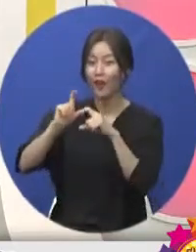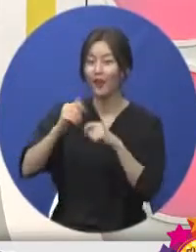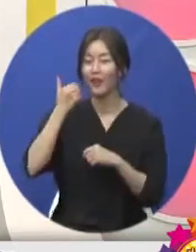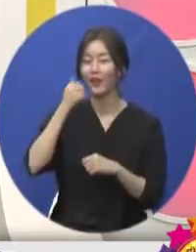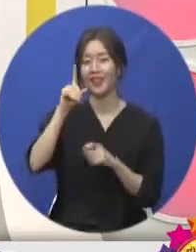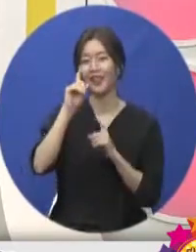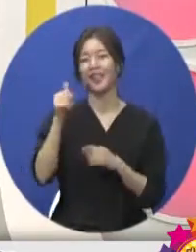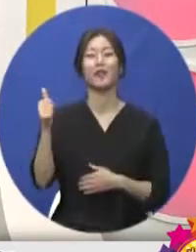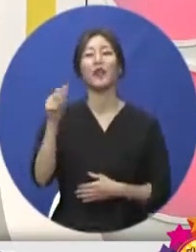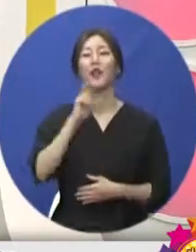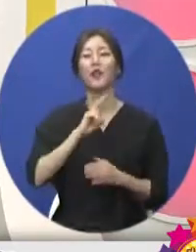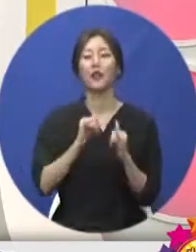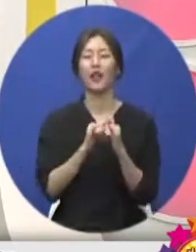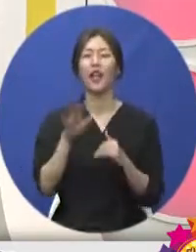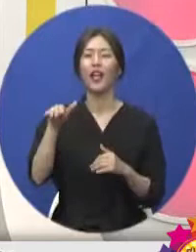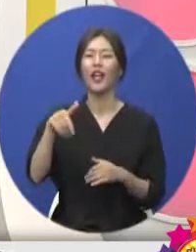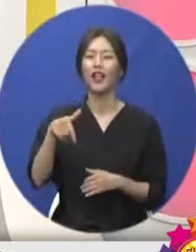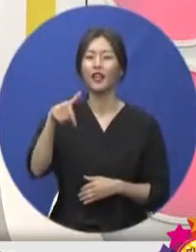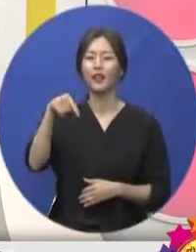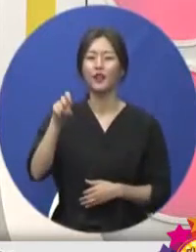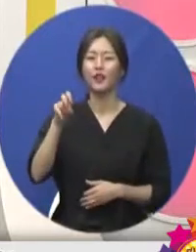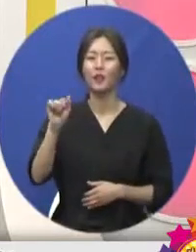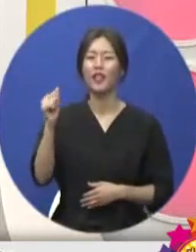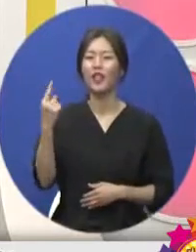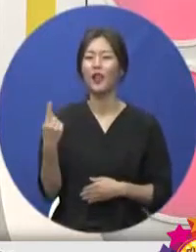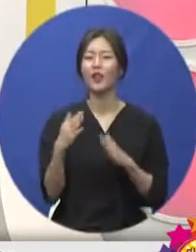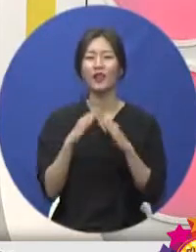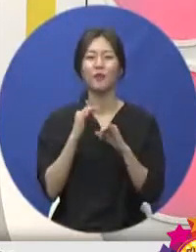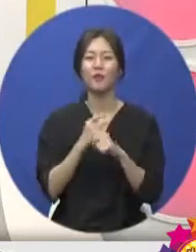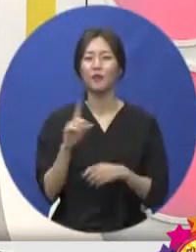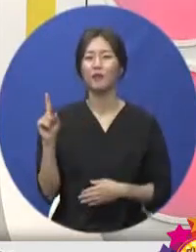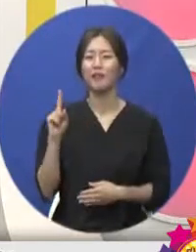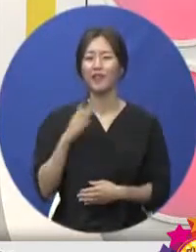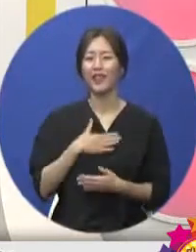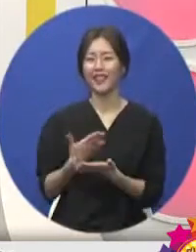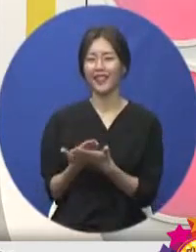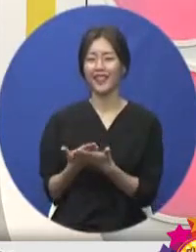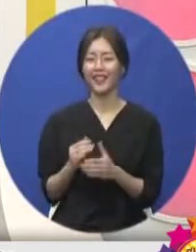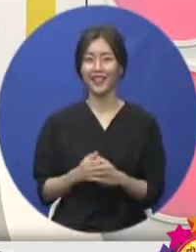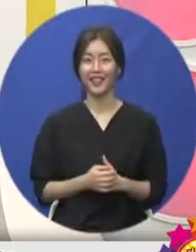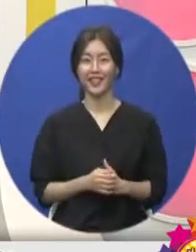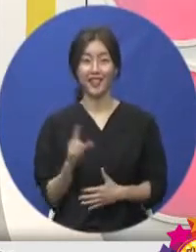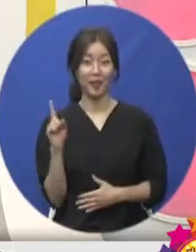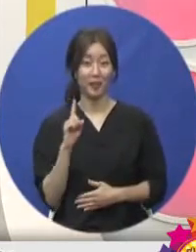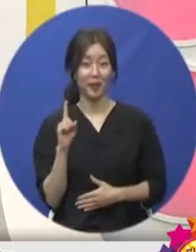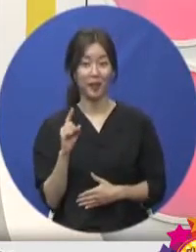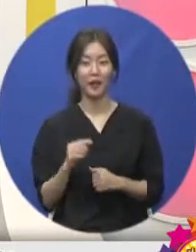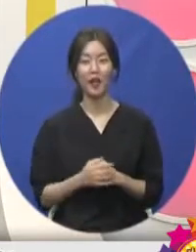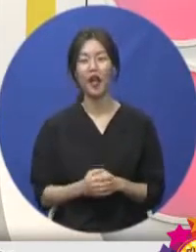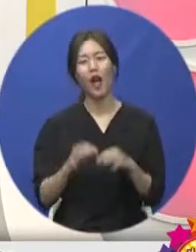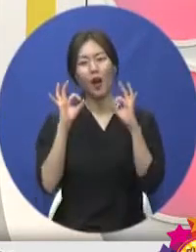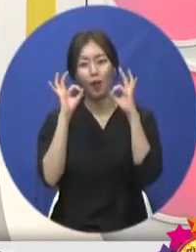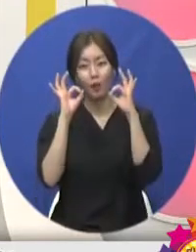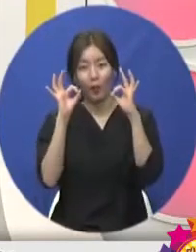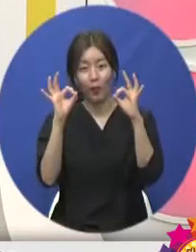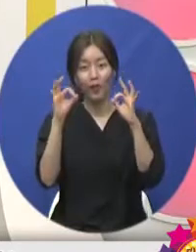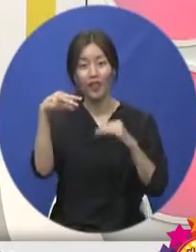아, 그렇죠. 빨리 구미호 주소 가르쳐 주세요. 어, 나 궁금해요. 구미호 집 주소는요. 네. 어,